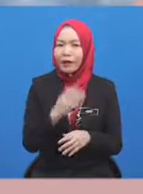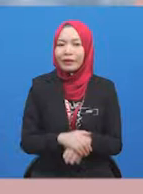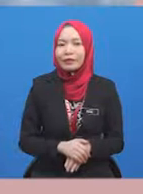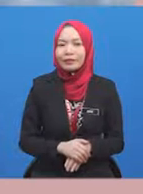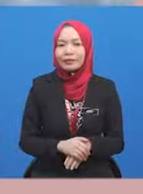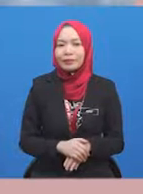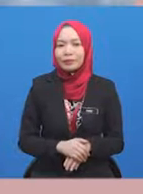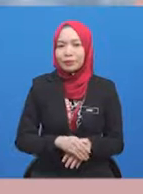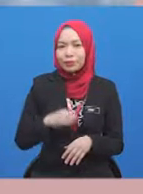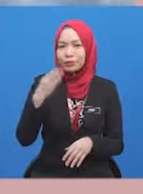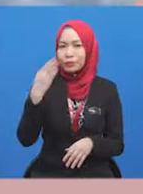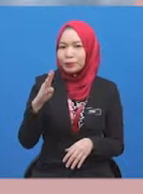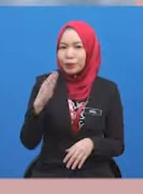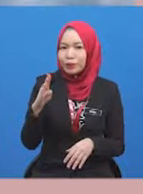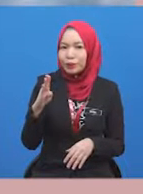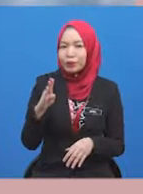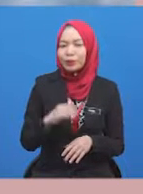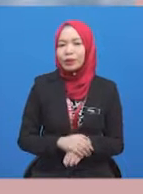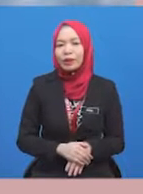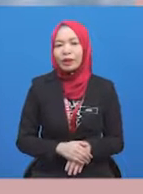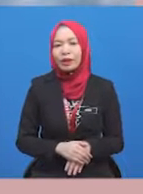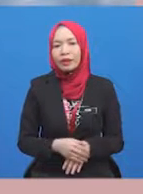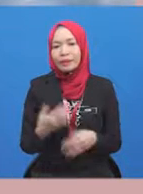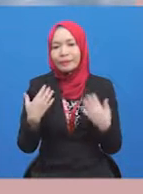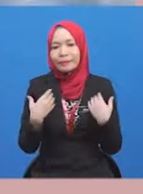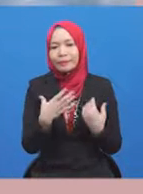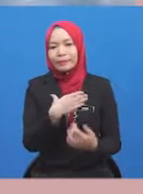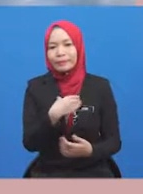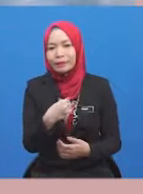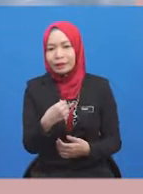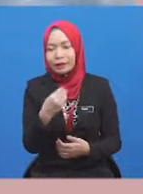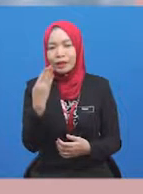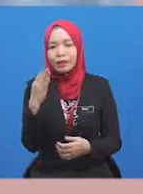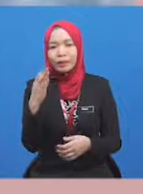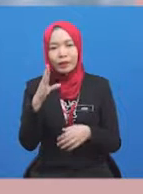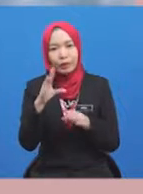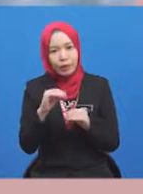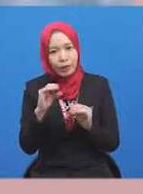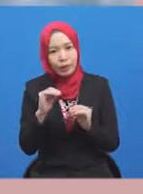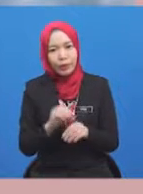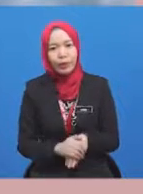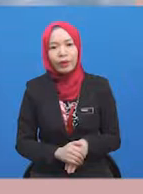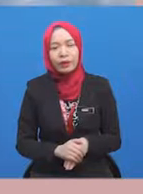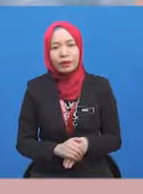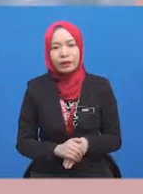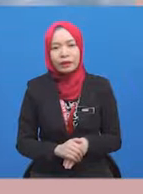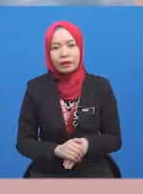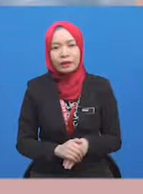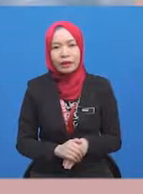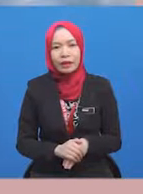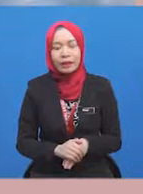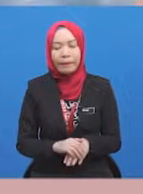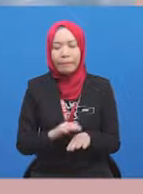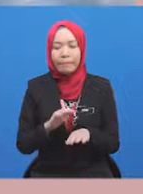berbeza. Ada warna biru muda, biru cerah dan sebagainya. Dalam perisian